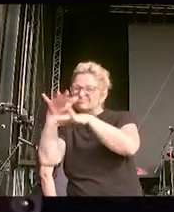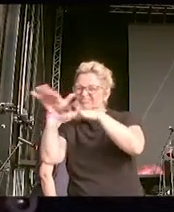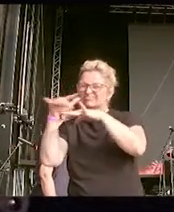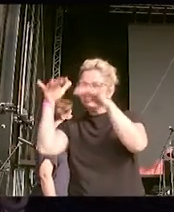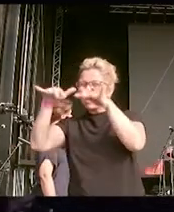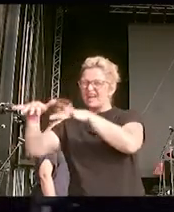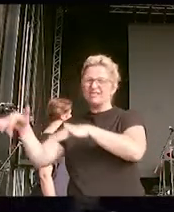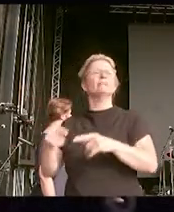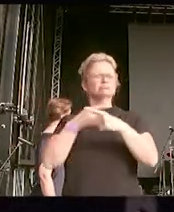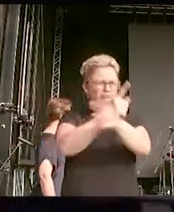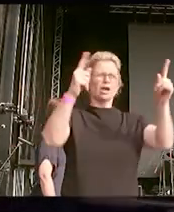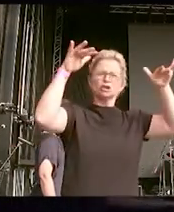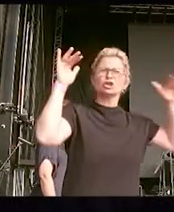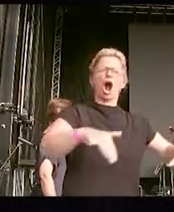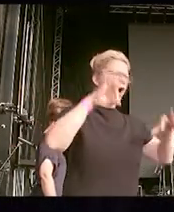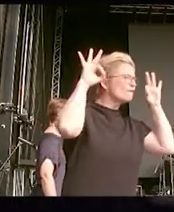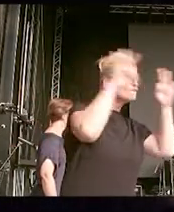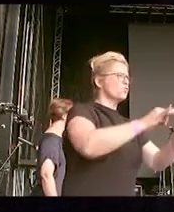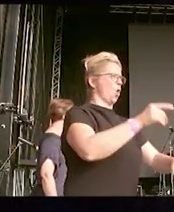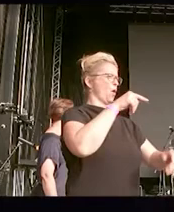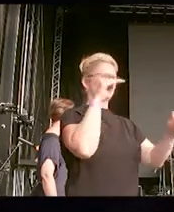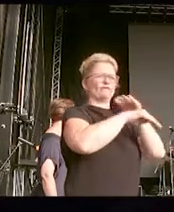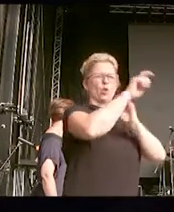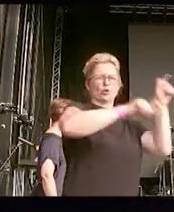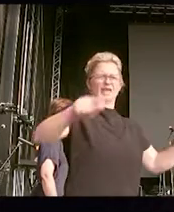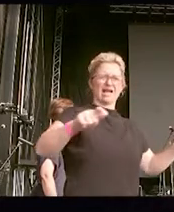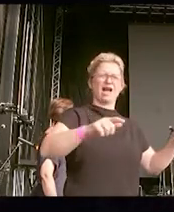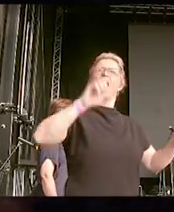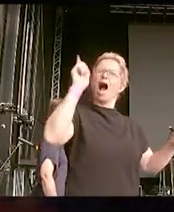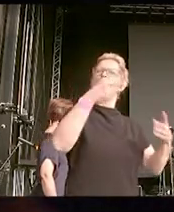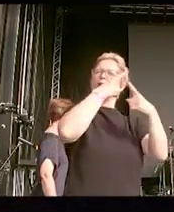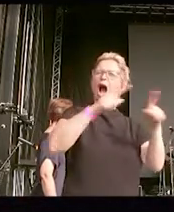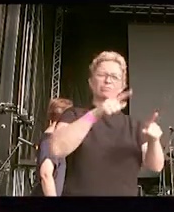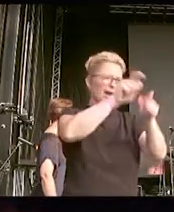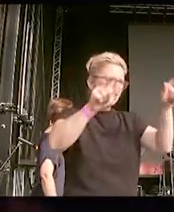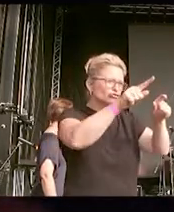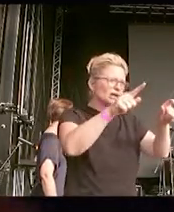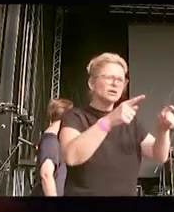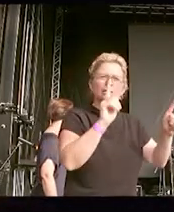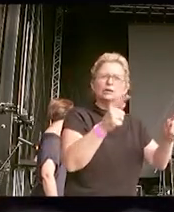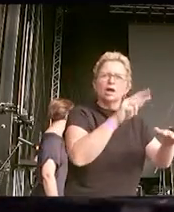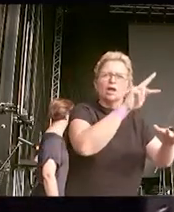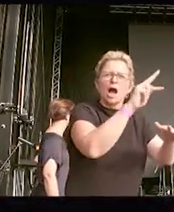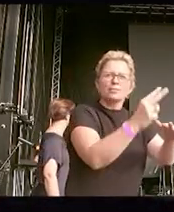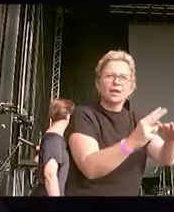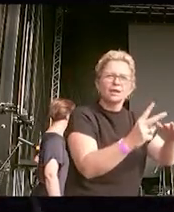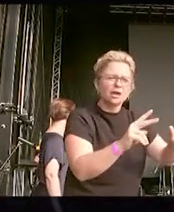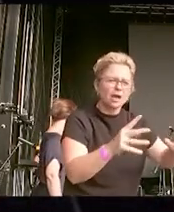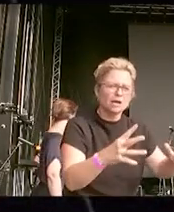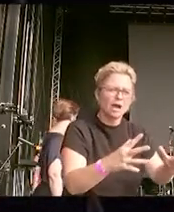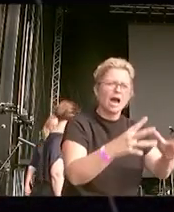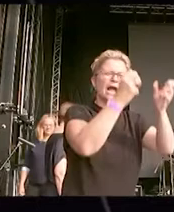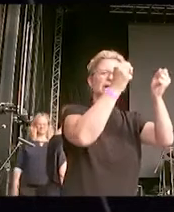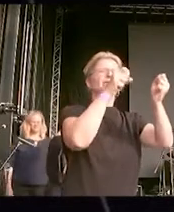die sich für Flüchtlinge engagieren und mit Menschen, die vor allem andere vor dem Ertrinken retten, Solidarität zu bekunden und